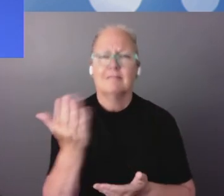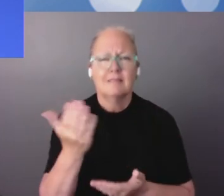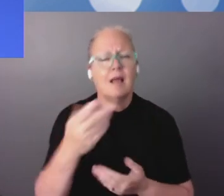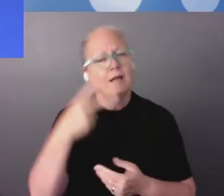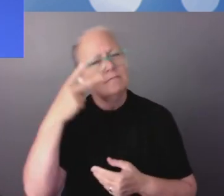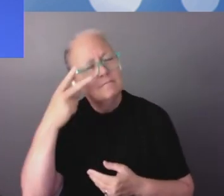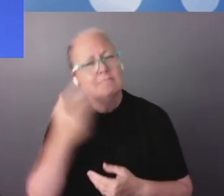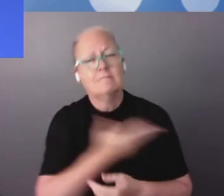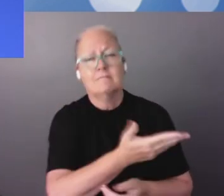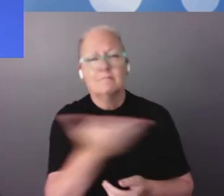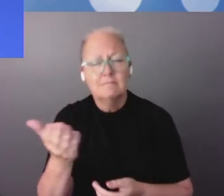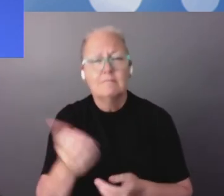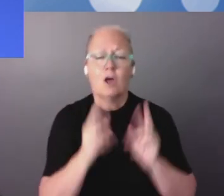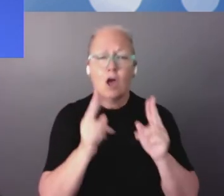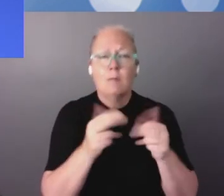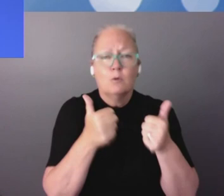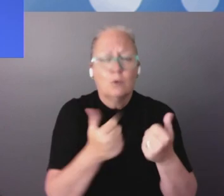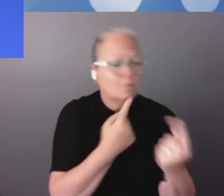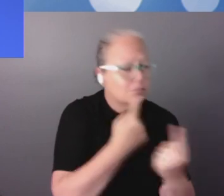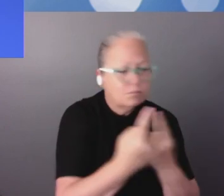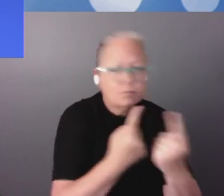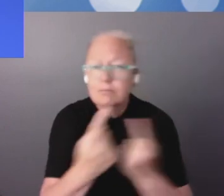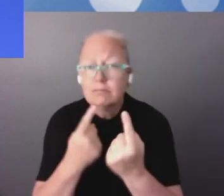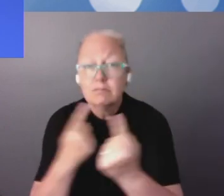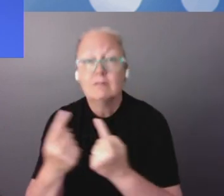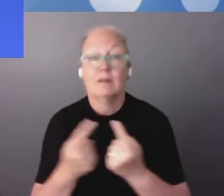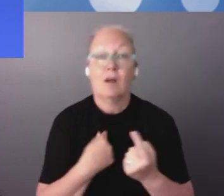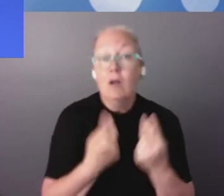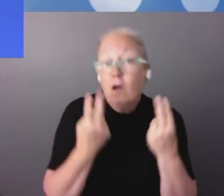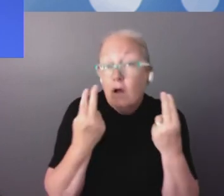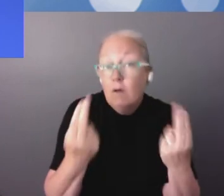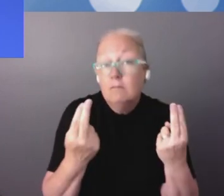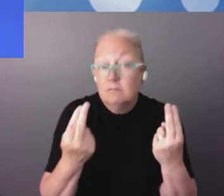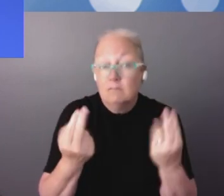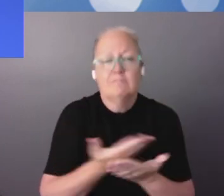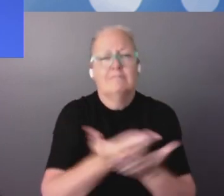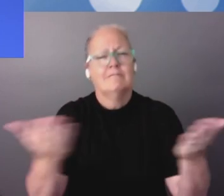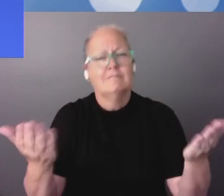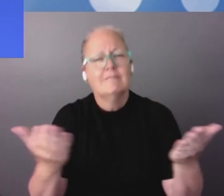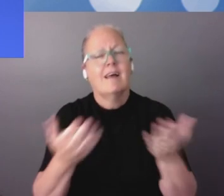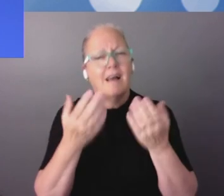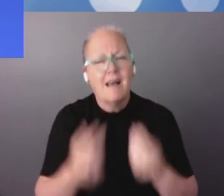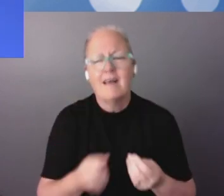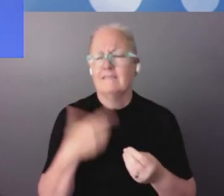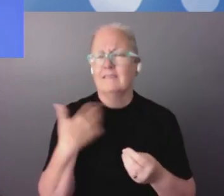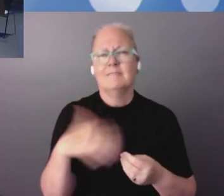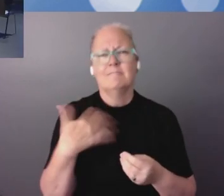宾，获得更多的成果，更具体的解决方案，为我们全球的人类。谢谢。